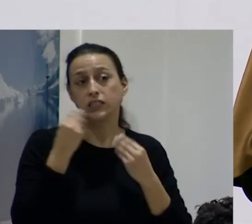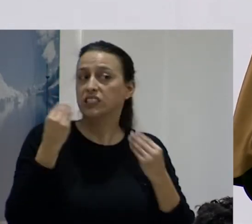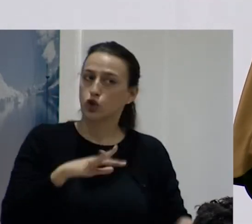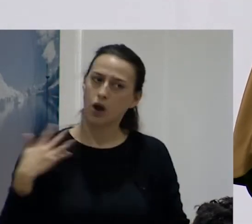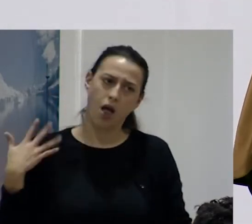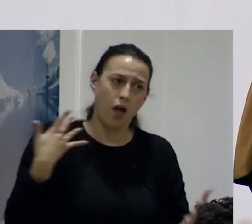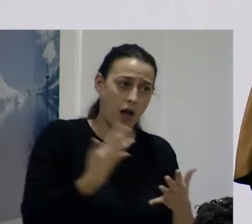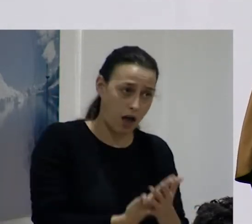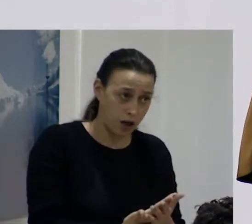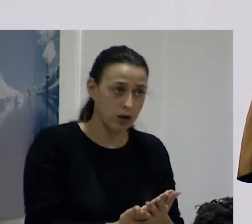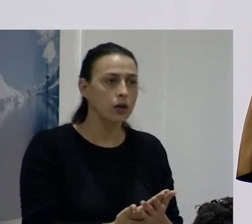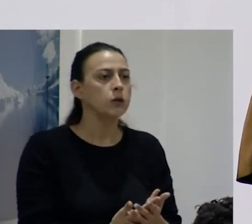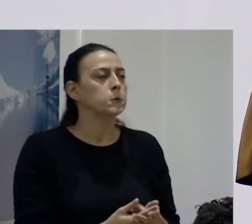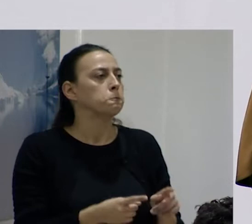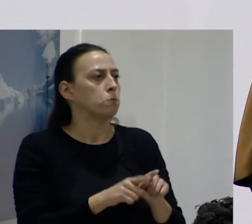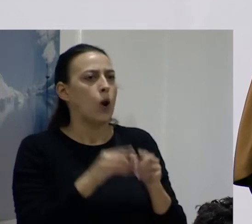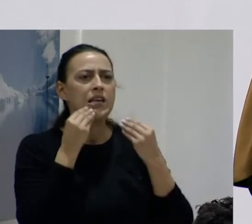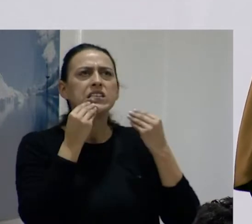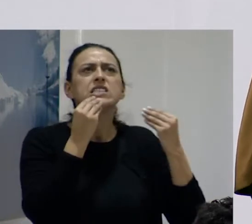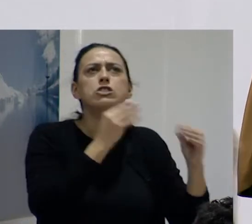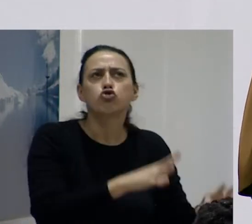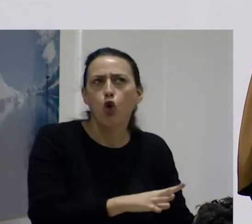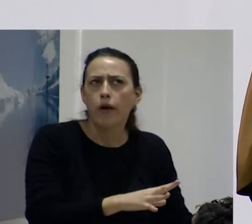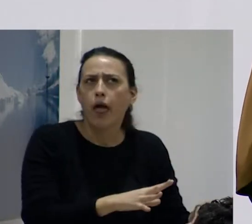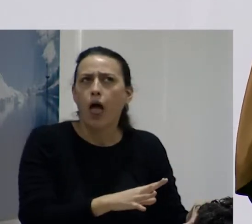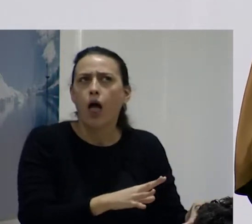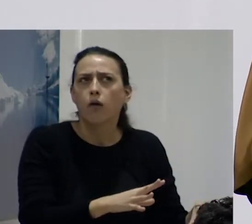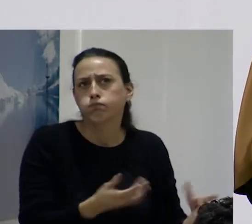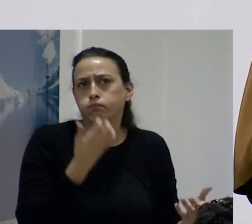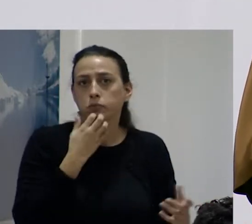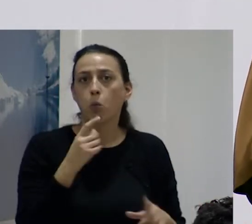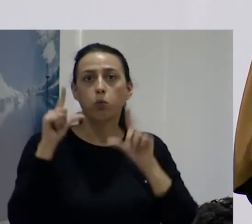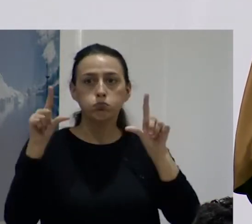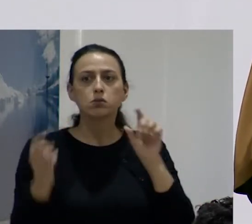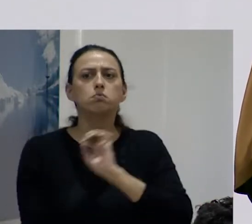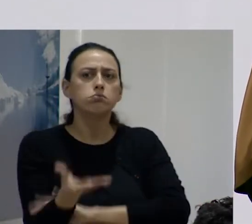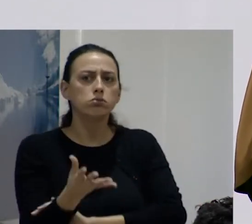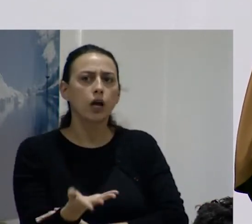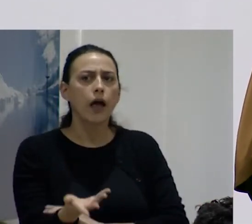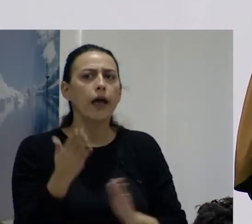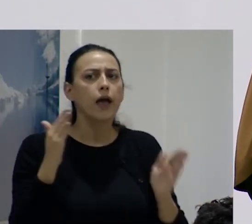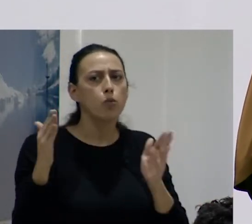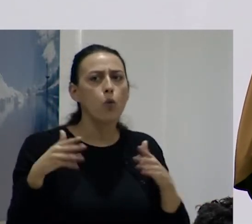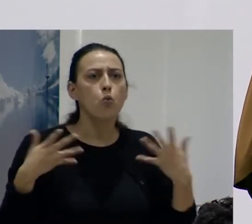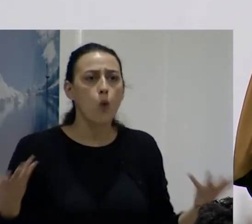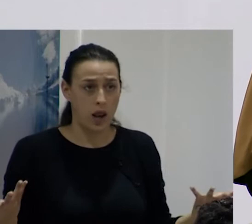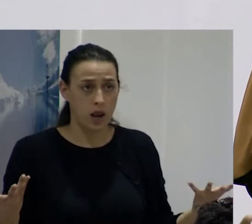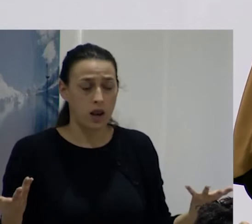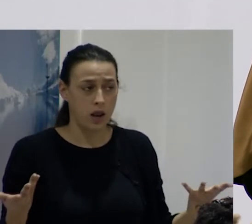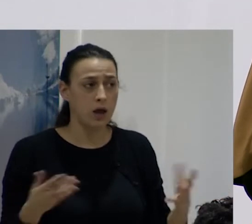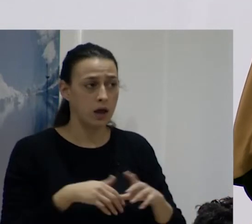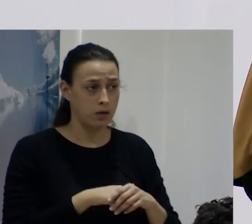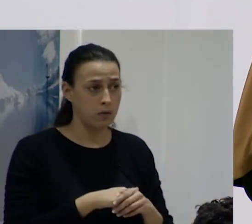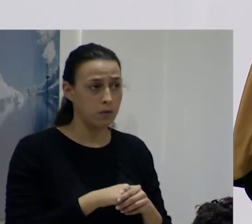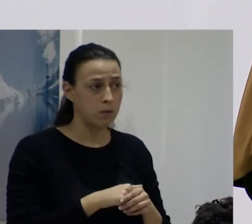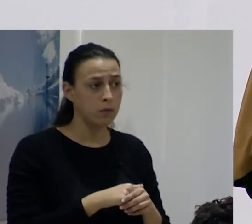a existir, per què i en quines circumstàncies concretes van ser concebudes. O la història